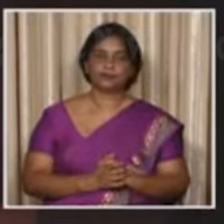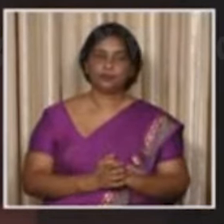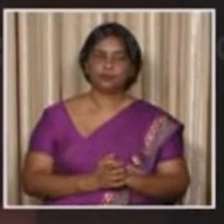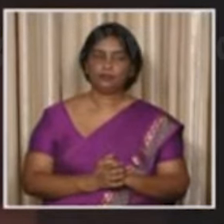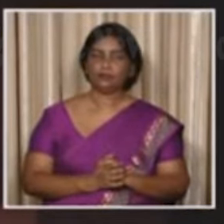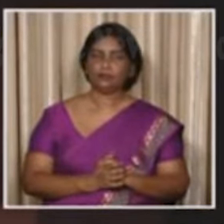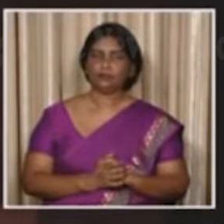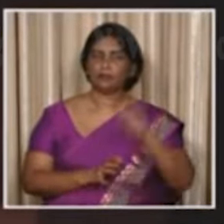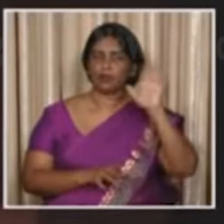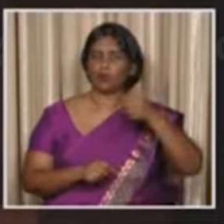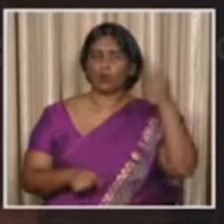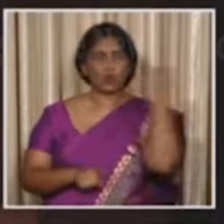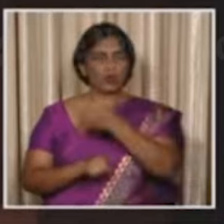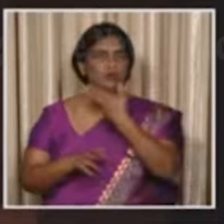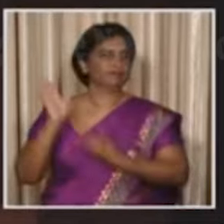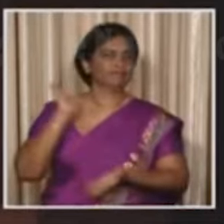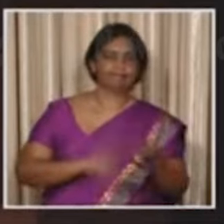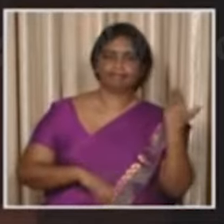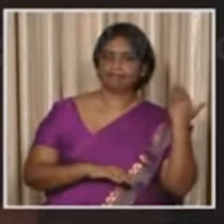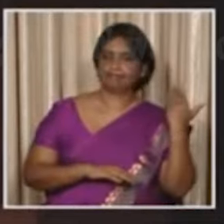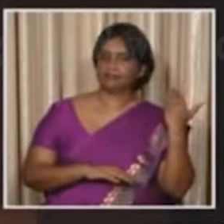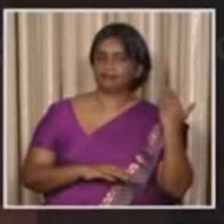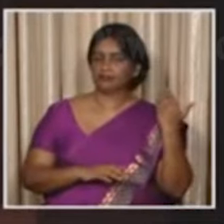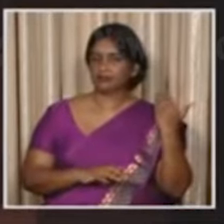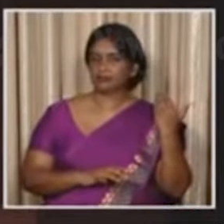එනවා, ගහනවා, යනවා.